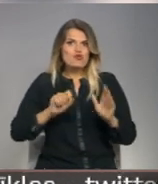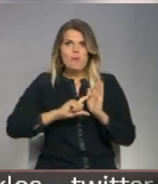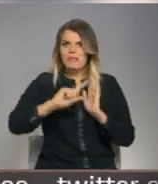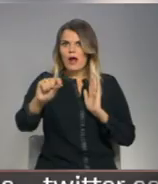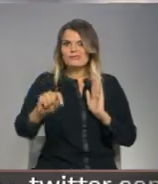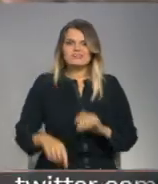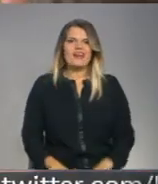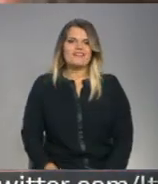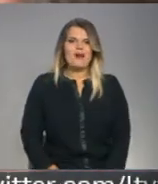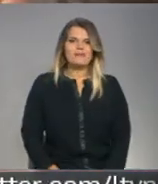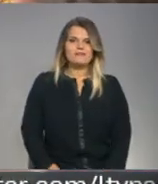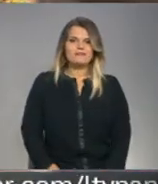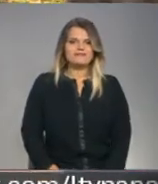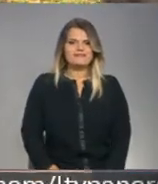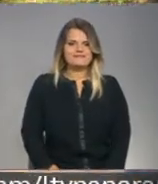Kīnca.